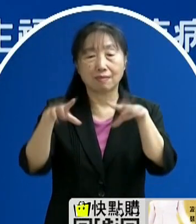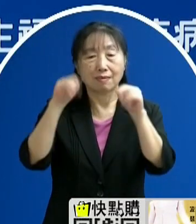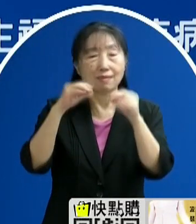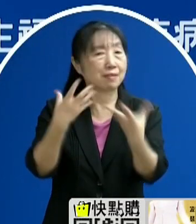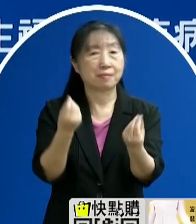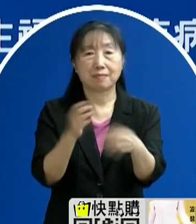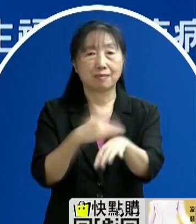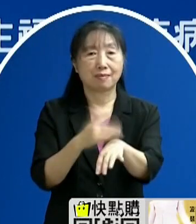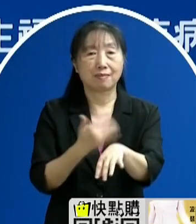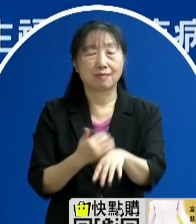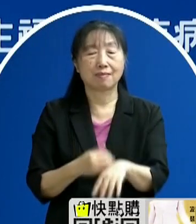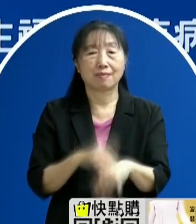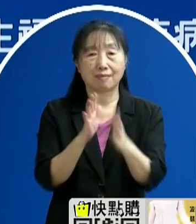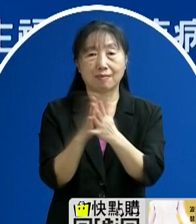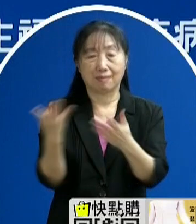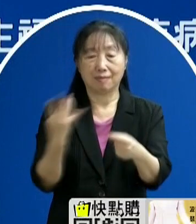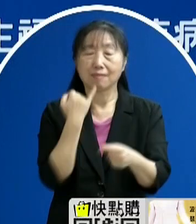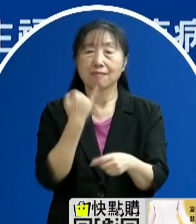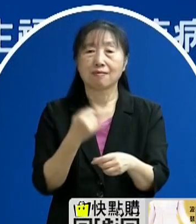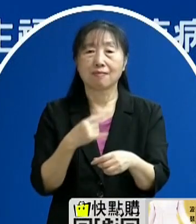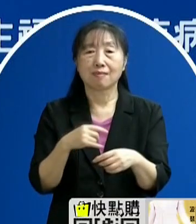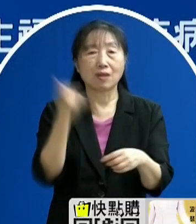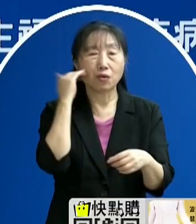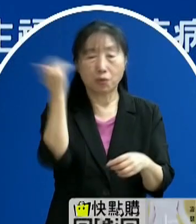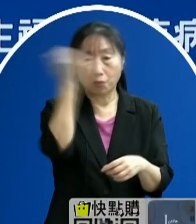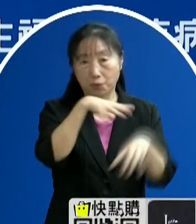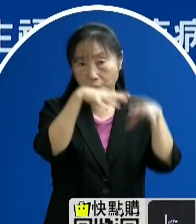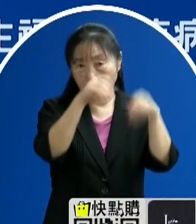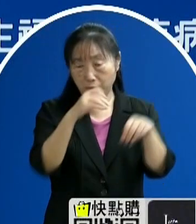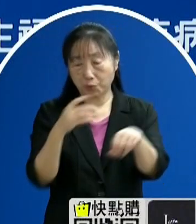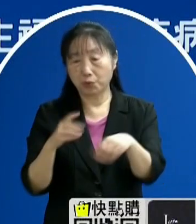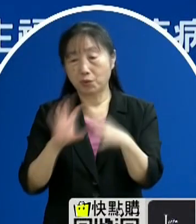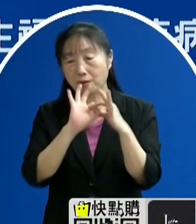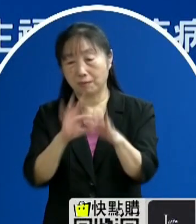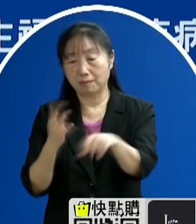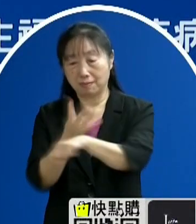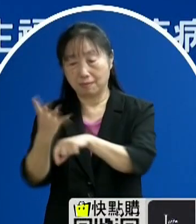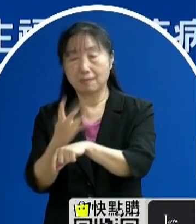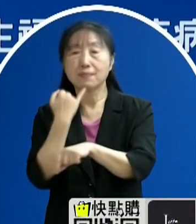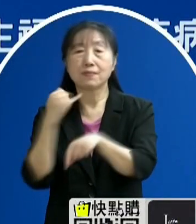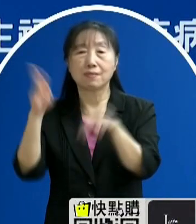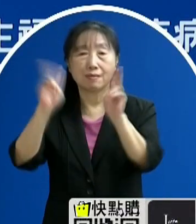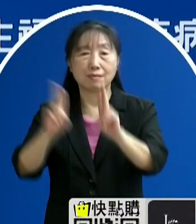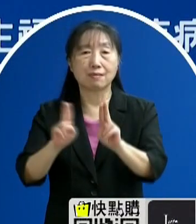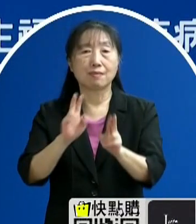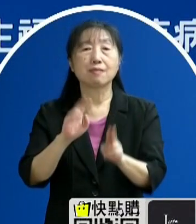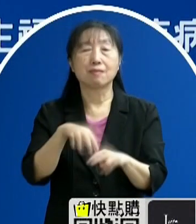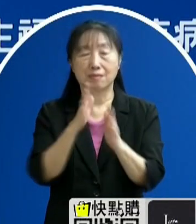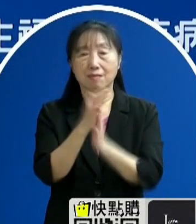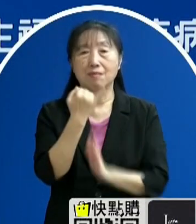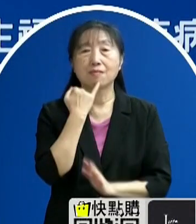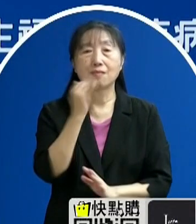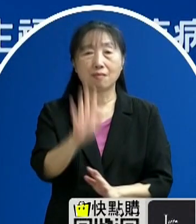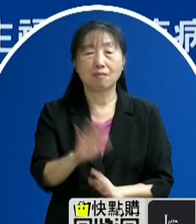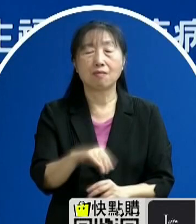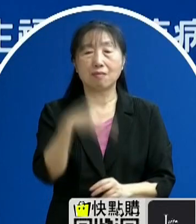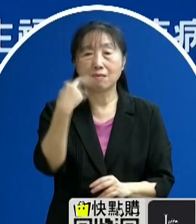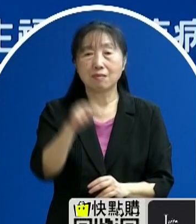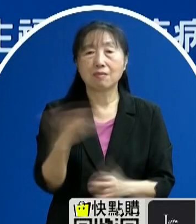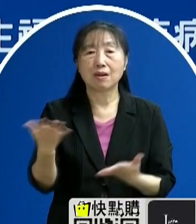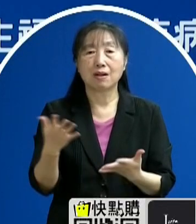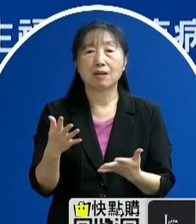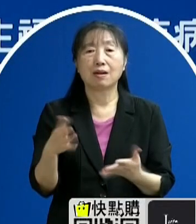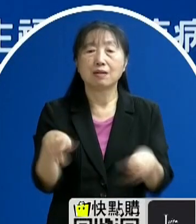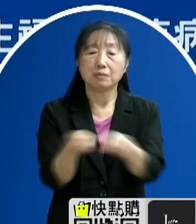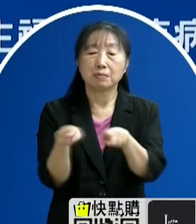电的系统至少要有4个小时持续。然后第二个，它相对疫苗在一定的常温之